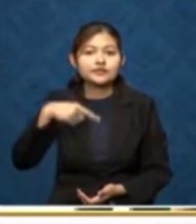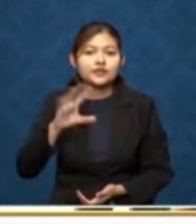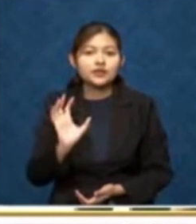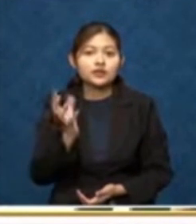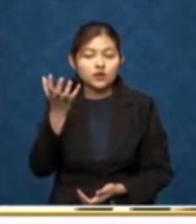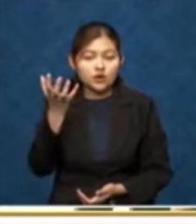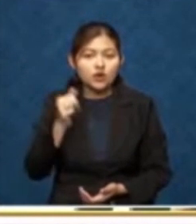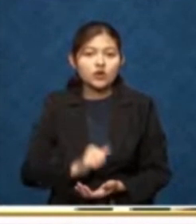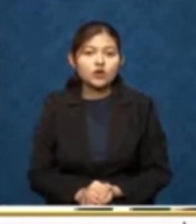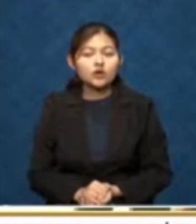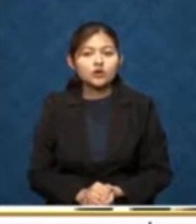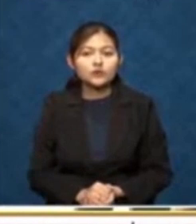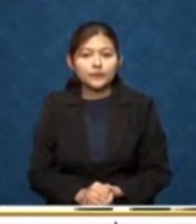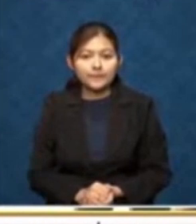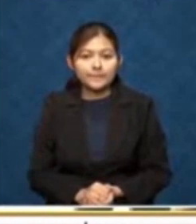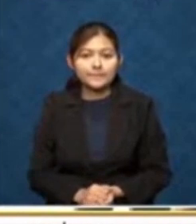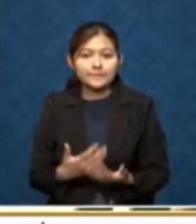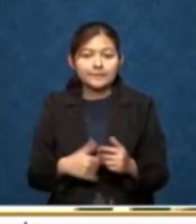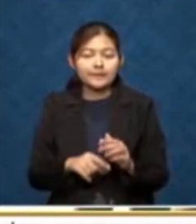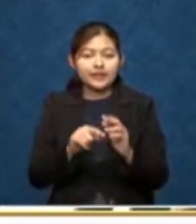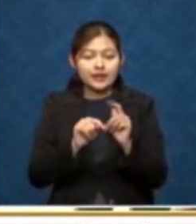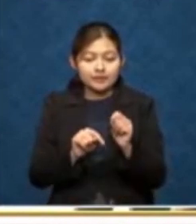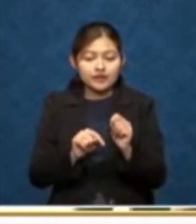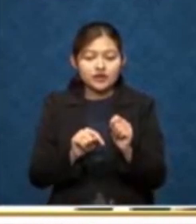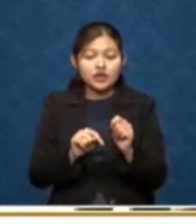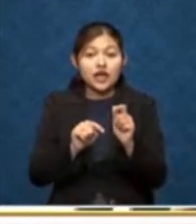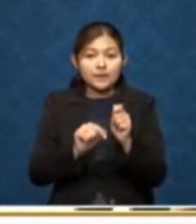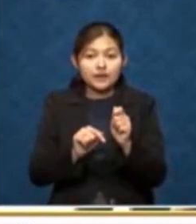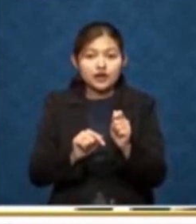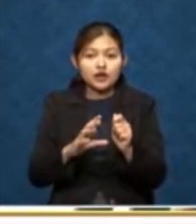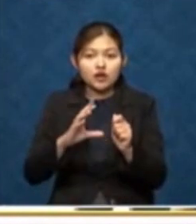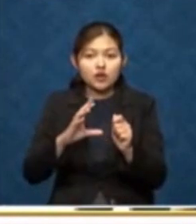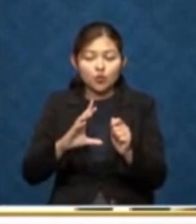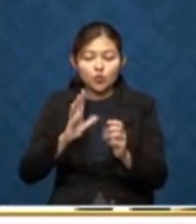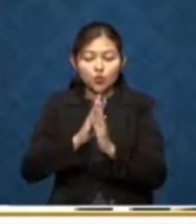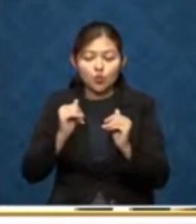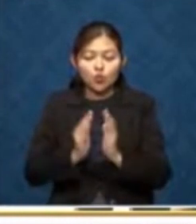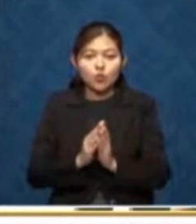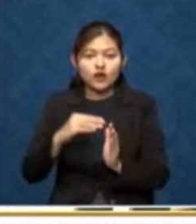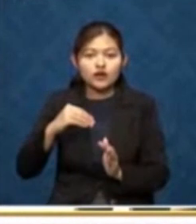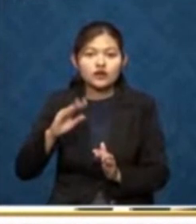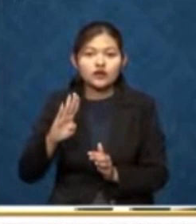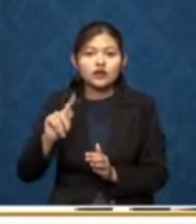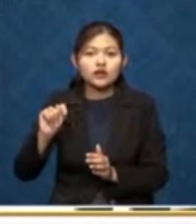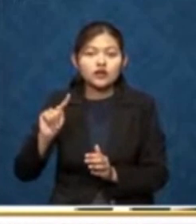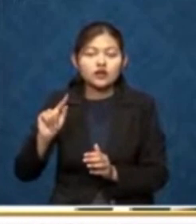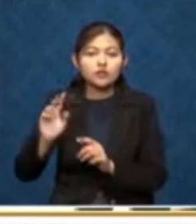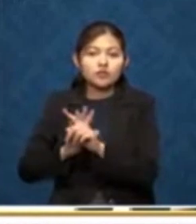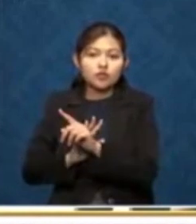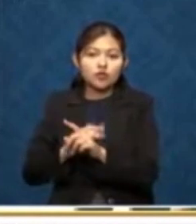ครไทยอำเภอชาติตระการและอำเภอวัดโบดพรรคก้าวไกลครับวันนี้ผมขออภิปรายสนับสนุ